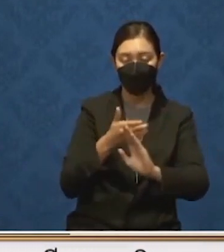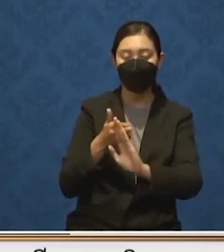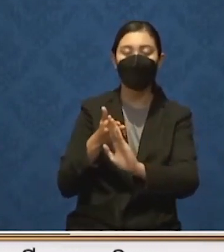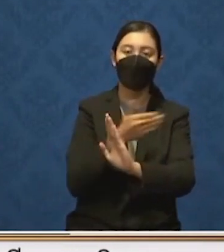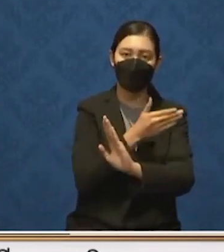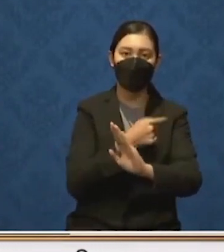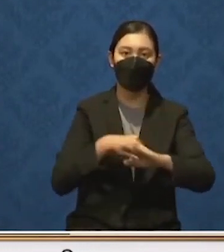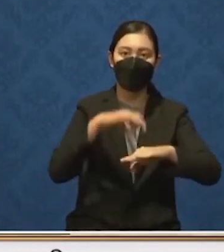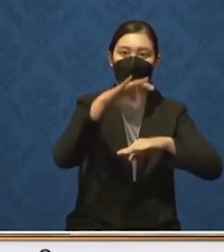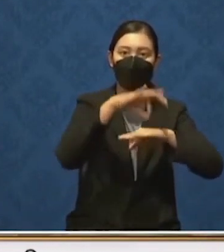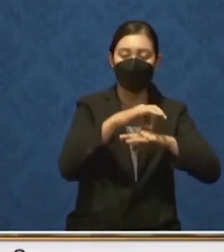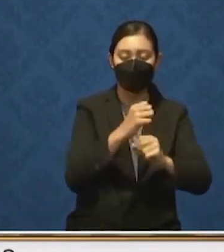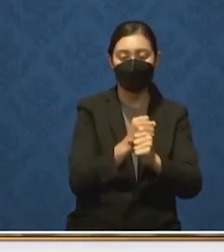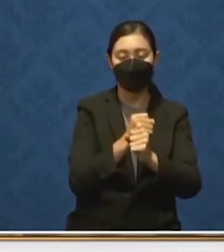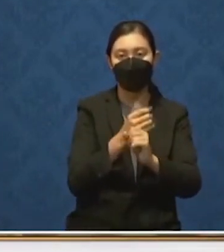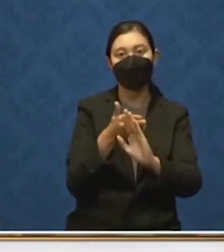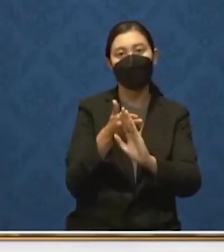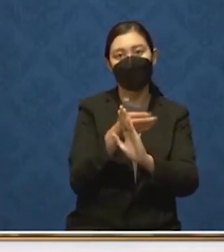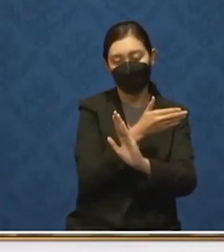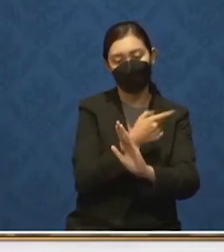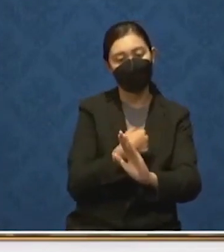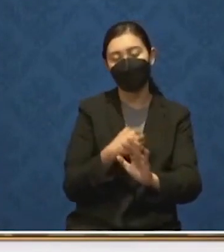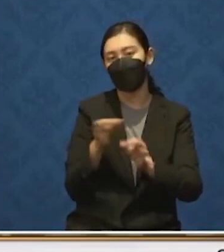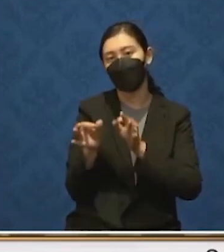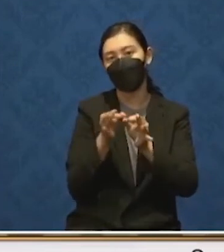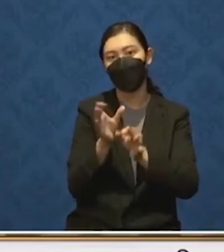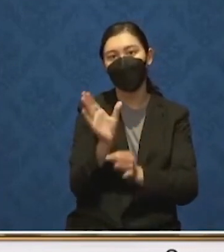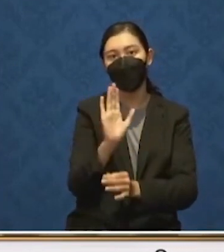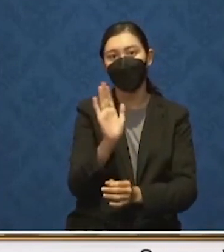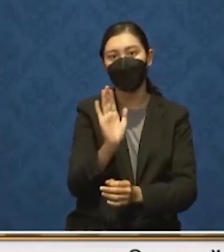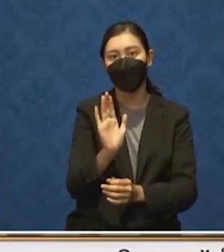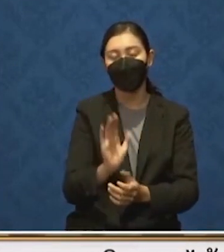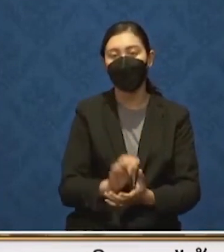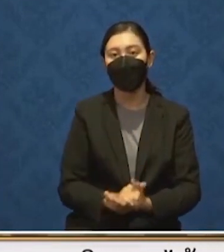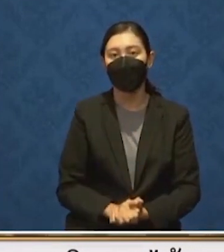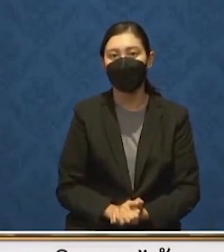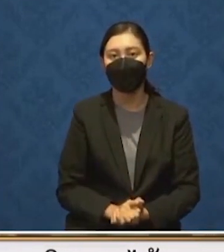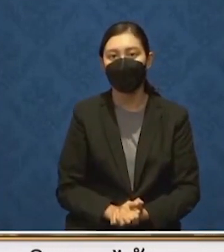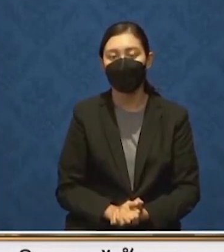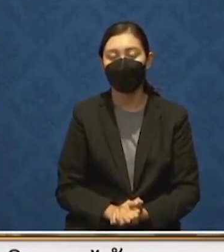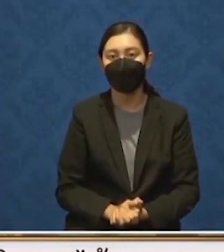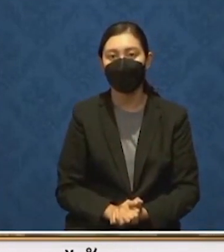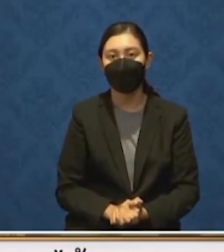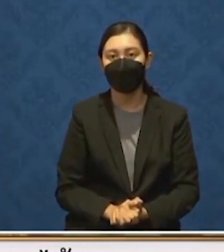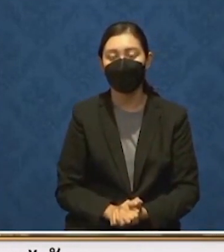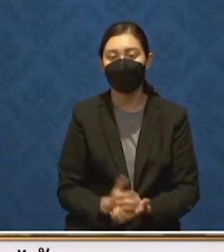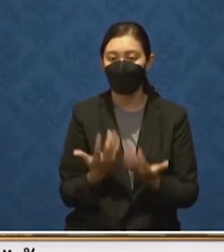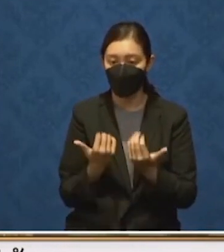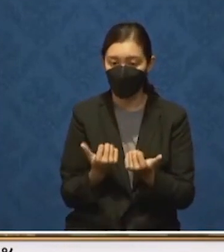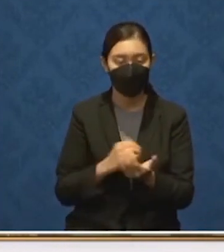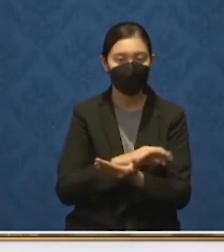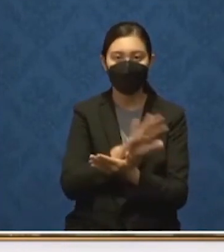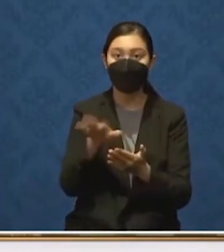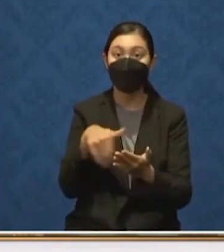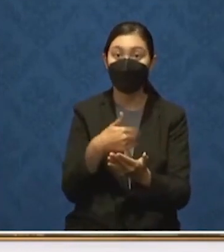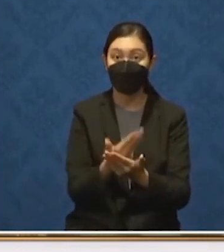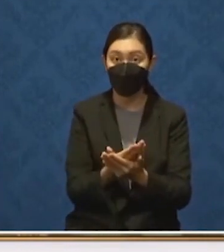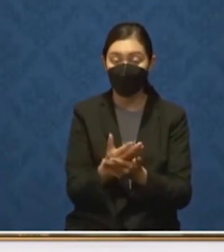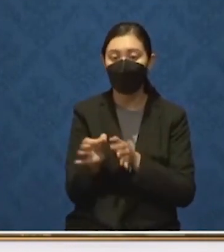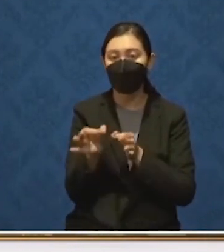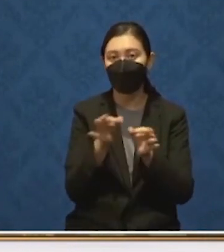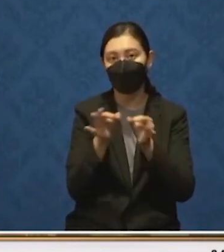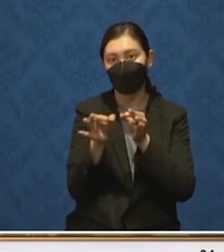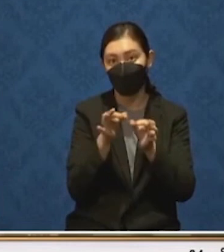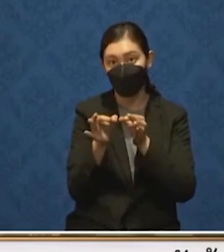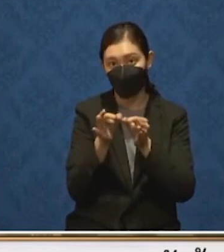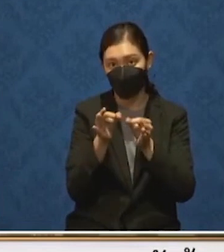ที่แจ้งในกรณีนะครับเพรฉนั้เนี่ยกต้เรีนครัวาทั้งหมดนั้นเป็นเรื่องที่ได้ดเรีน